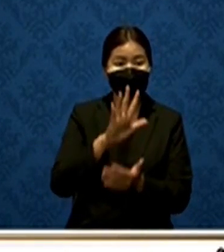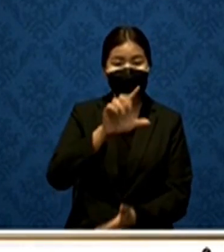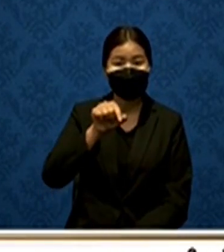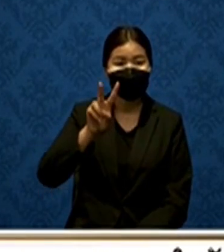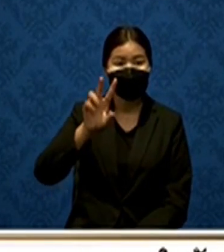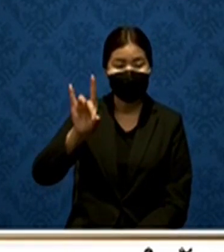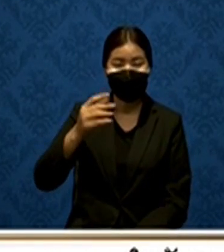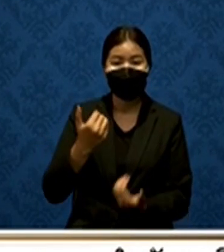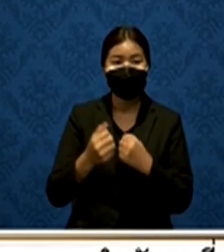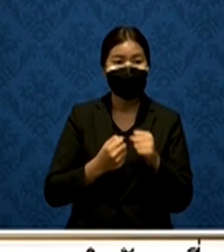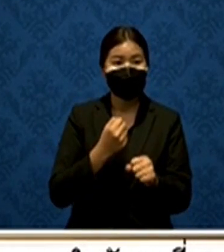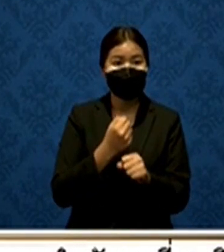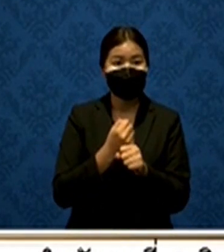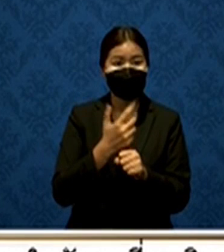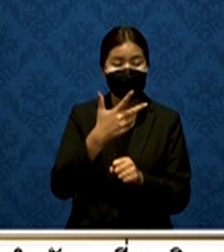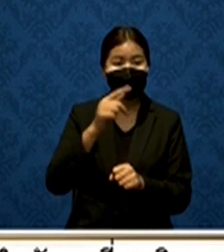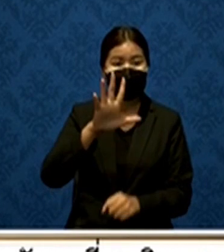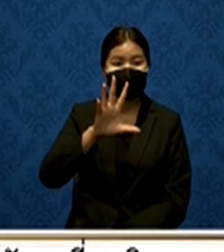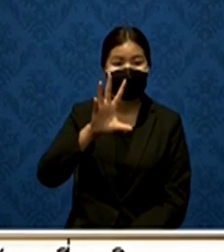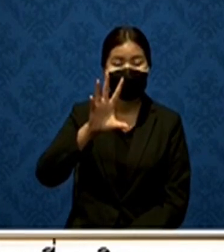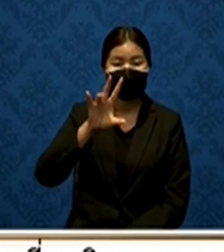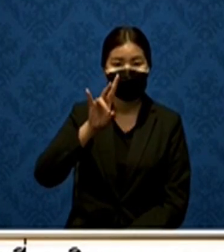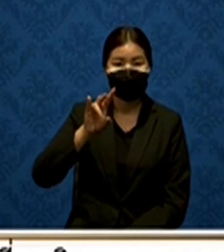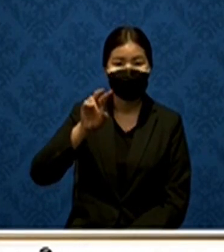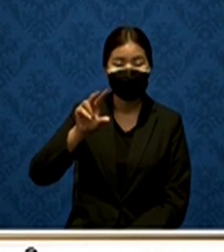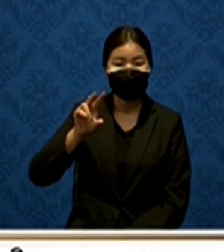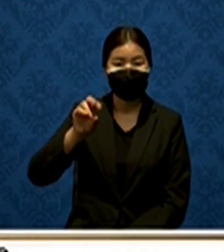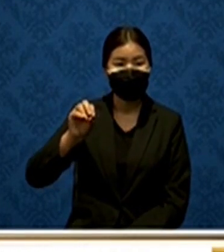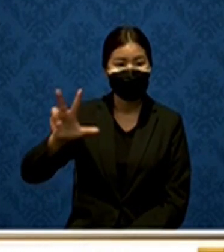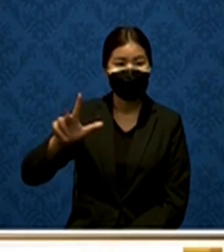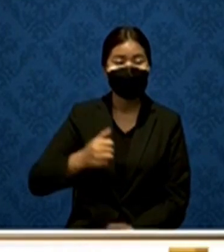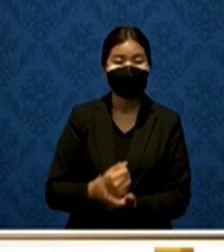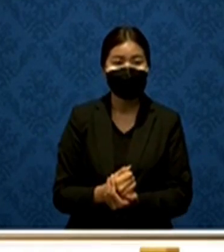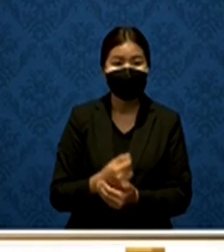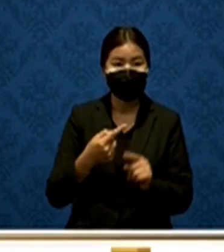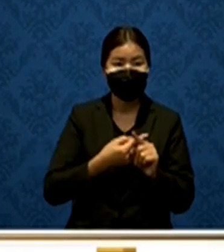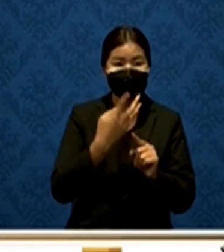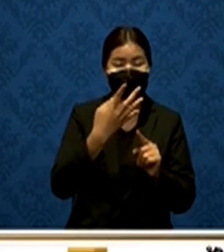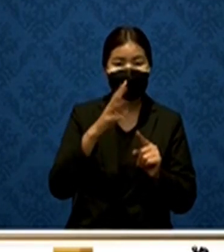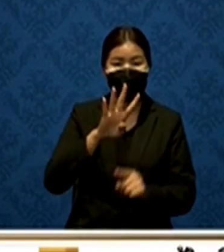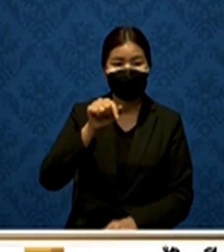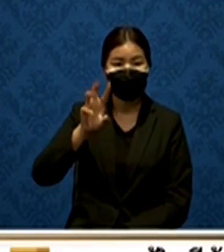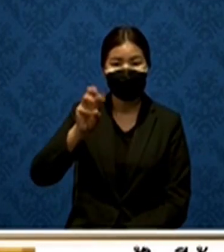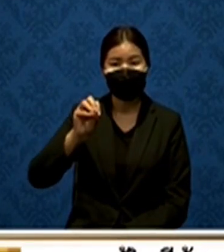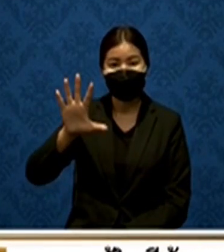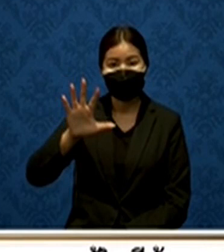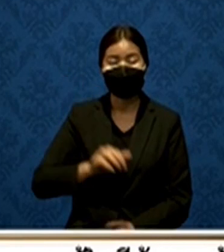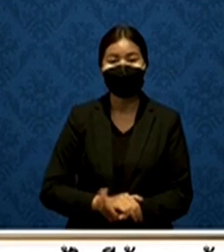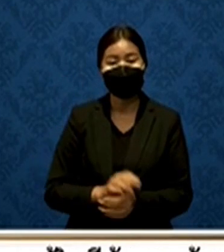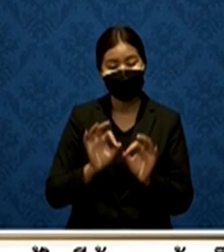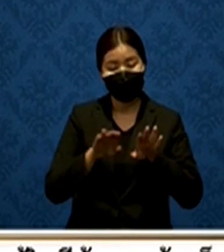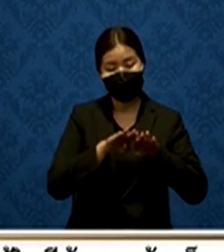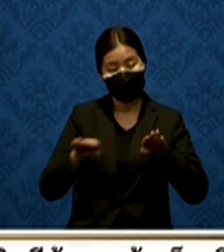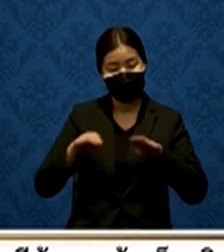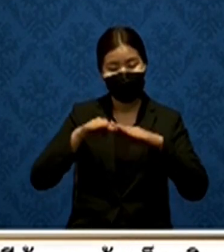า 5.73 เมศา 4.65 แลวก็เฉลี่ย 4 เดือน 4.71ก็ไม่เกิน